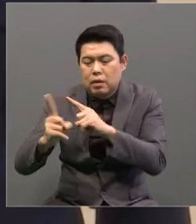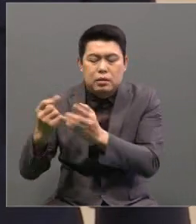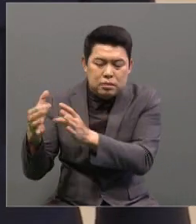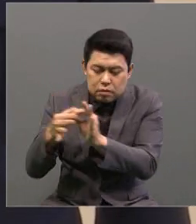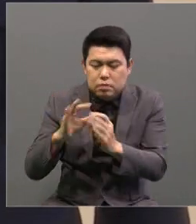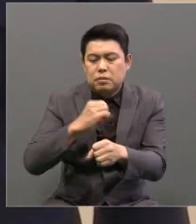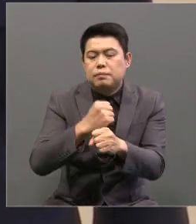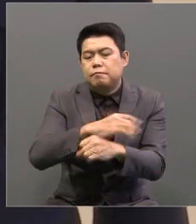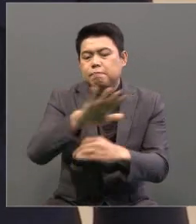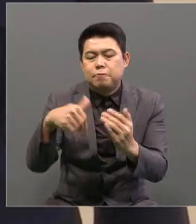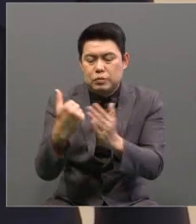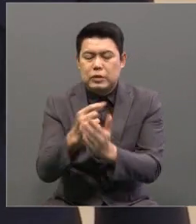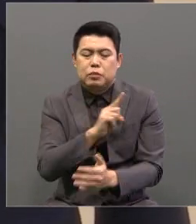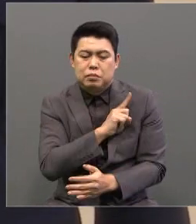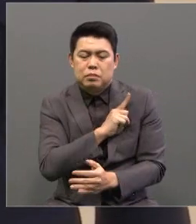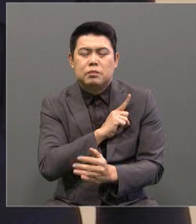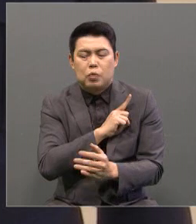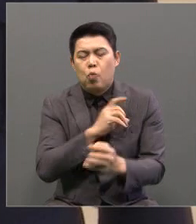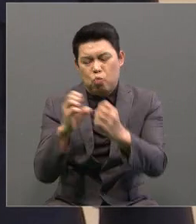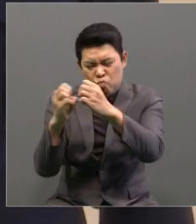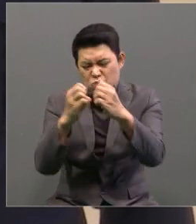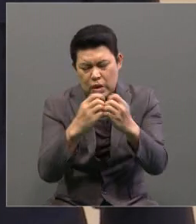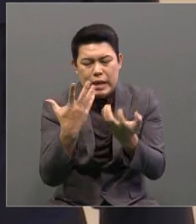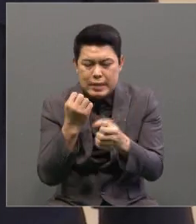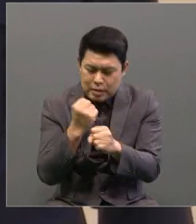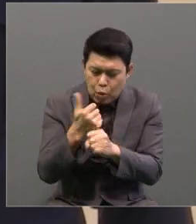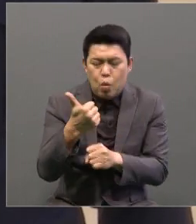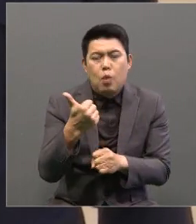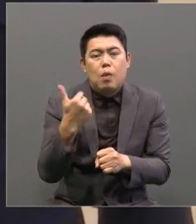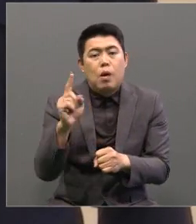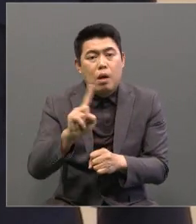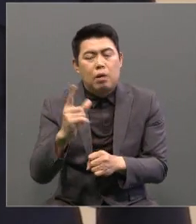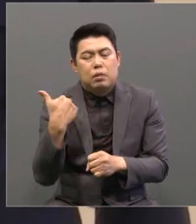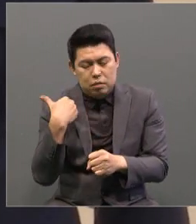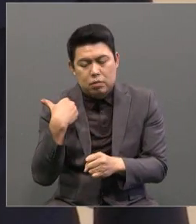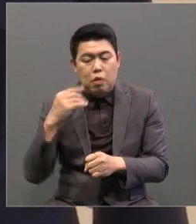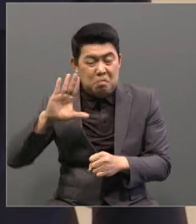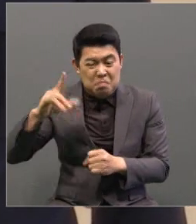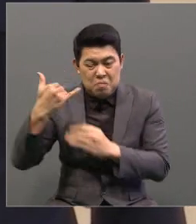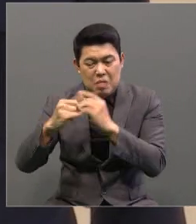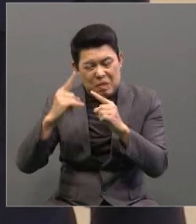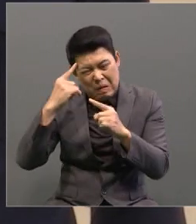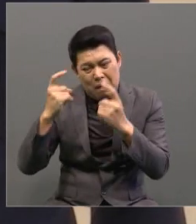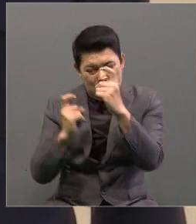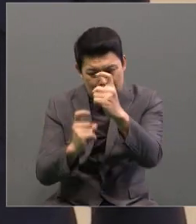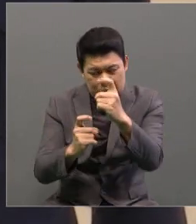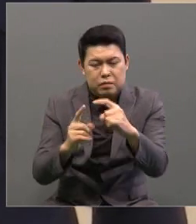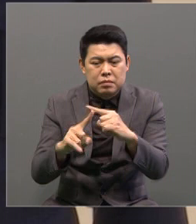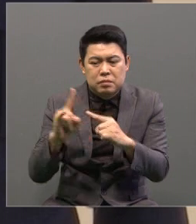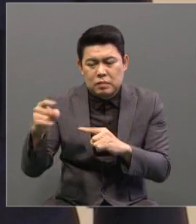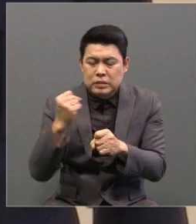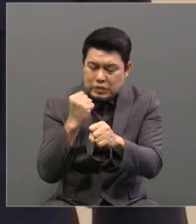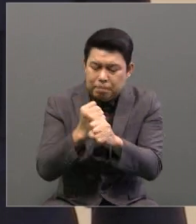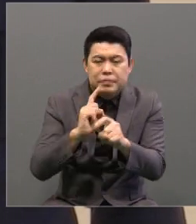ข้องนะคะถือว่าเป็นภารกิจที่มีความซับซ้อนแล้วก็ท้าทายเพราะว่าแน่นอนซูดานเนี่ยอยู่ในพื้นที่เสี่ยงการดำเนินภ